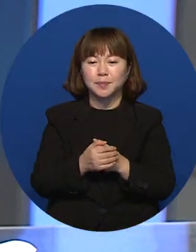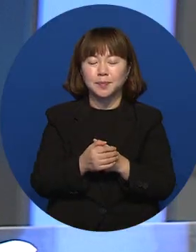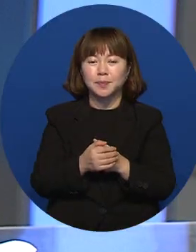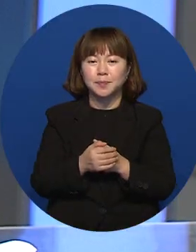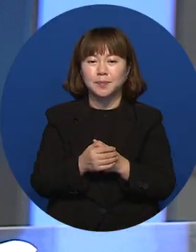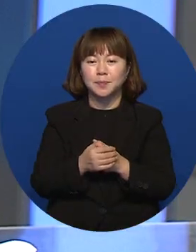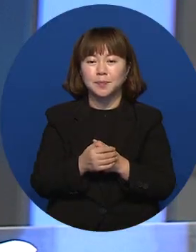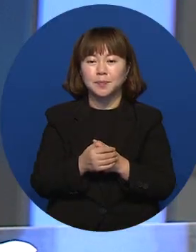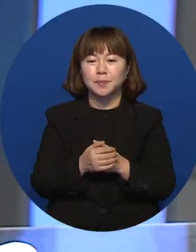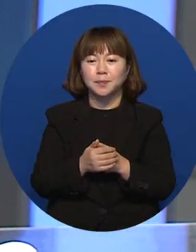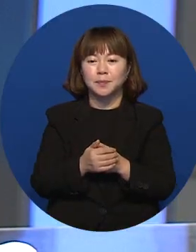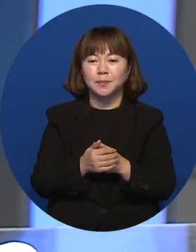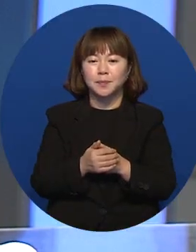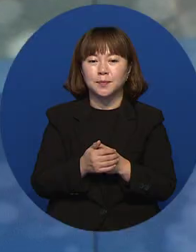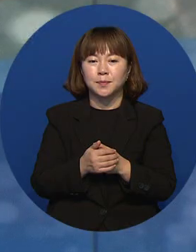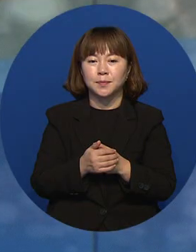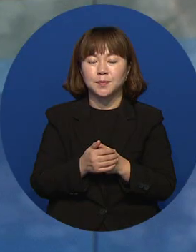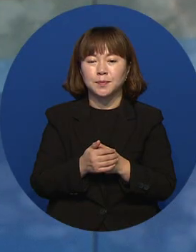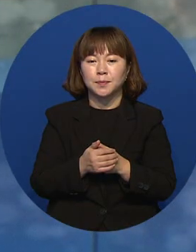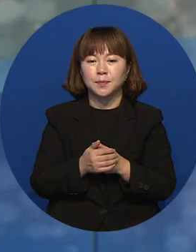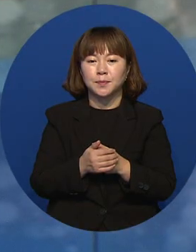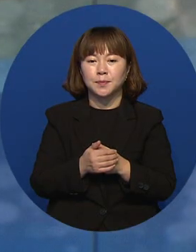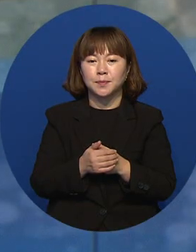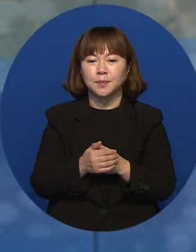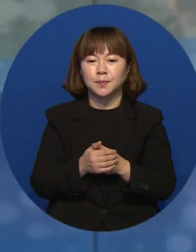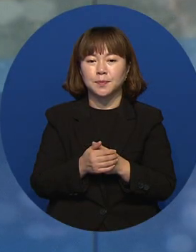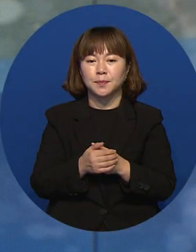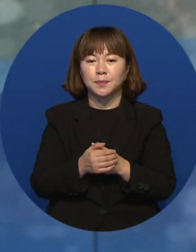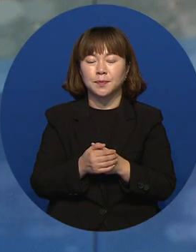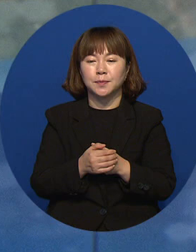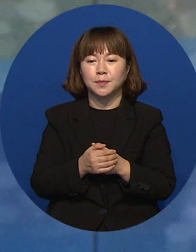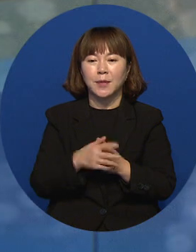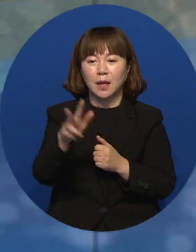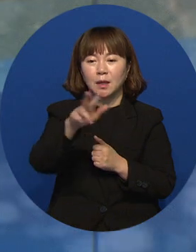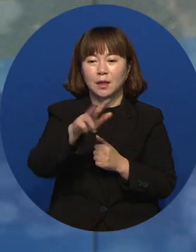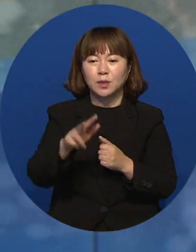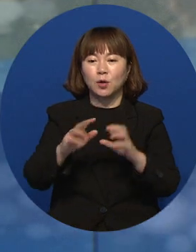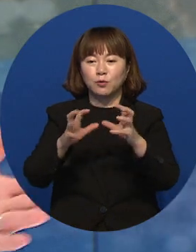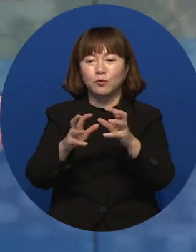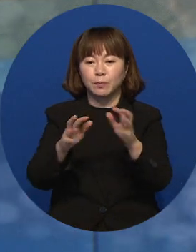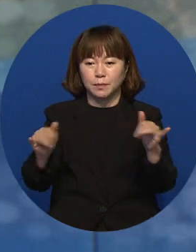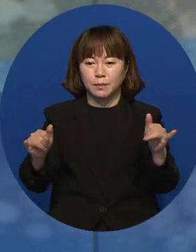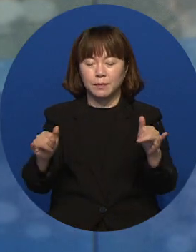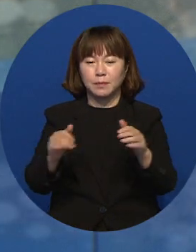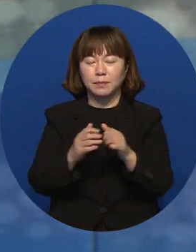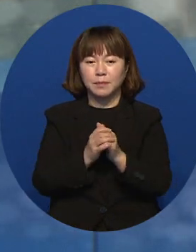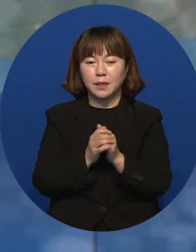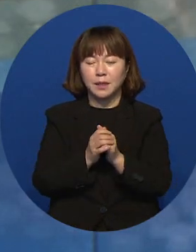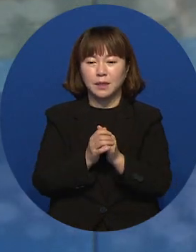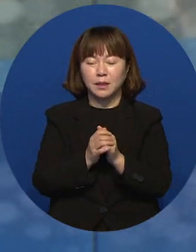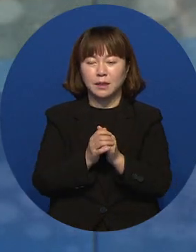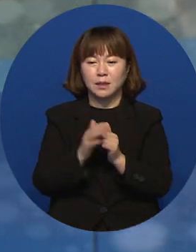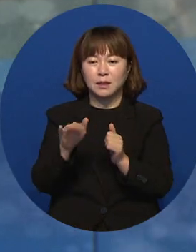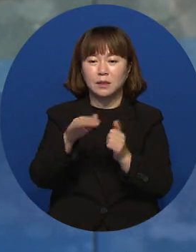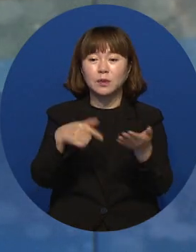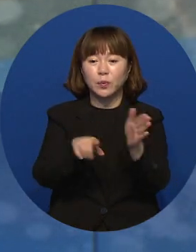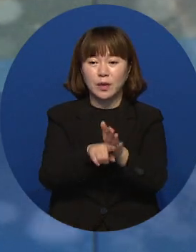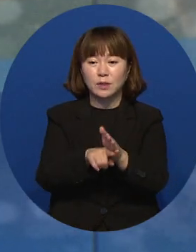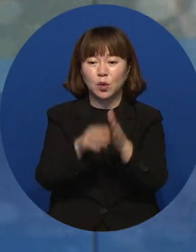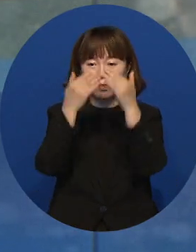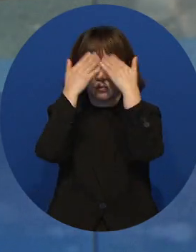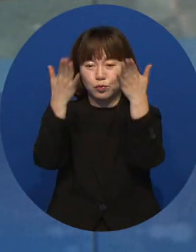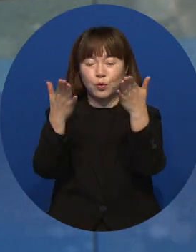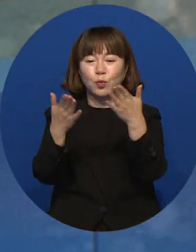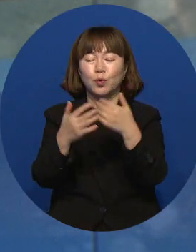맞는거 같습니다 예 아 이게 사실 전국민 그 보건 차원에서 이게 이제 무료 접종이 했지만 이게 실제 가치를